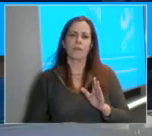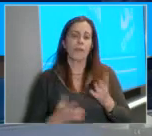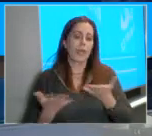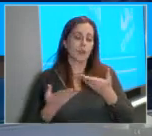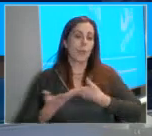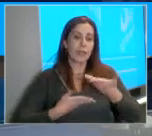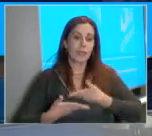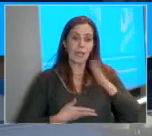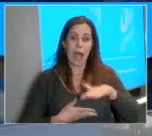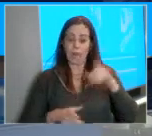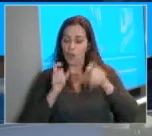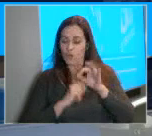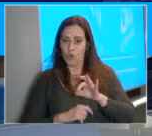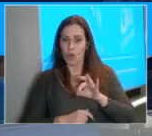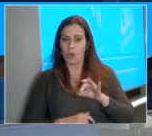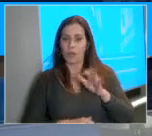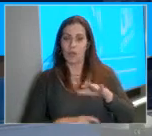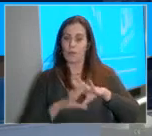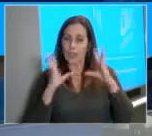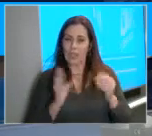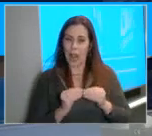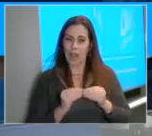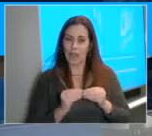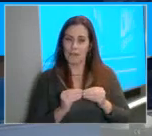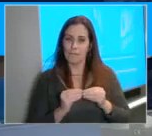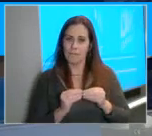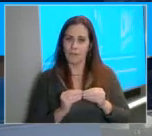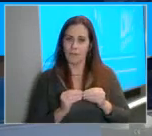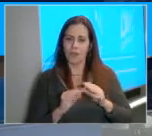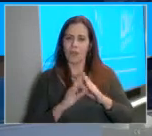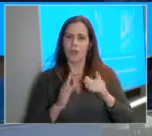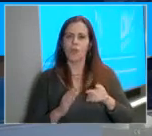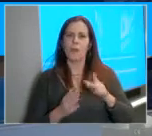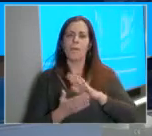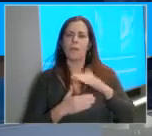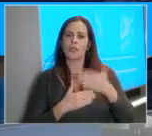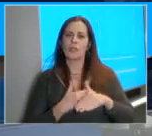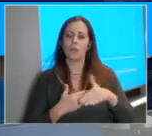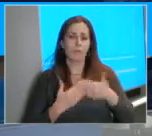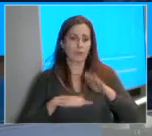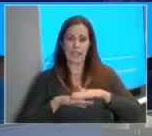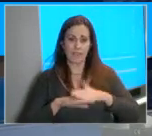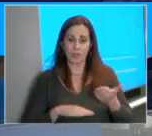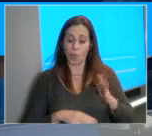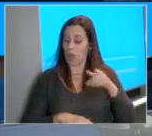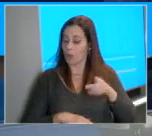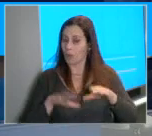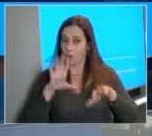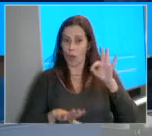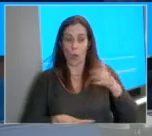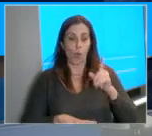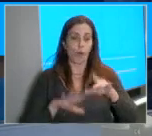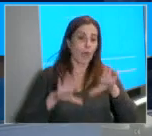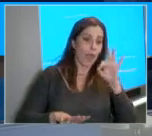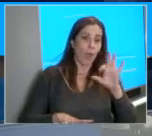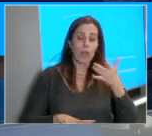באיך שהוא מתייחס גם לציבור שלו וגם באופן כללי, כל דרך ההתנהלות שלו, הוא בסוף יסיים את תפקידו, אוקיי? יכול להיות שהוא ייבחר, יכול להיות שהוא לא